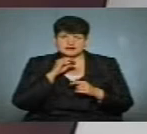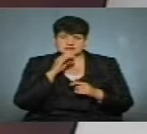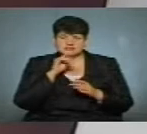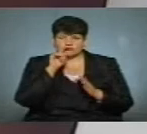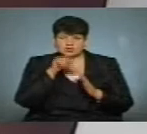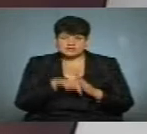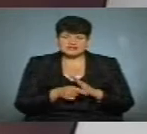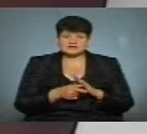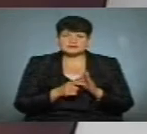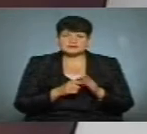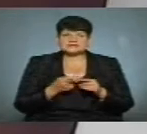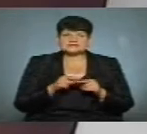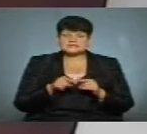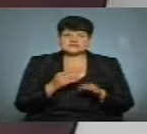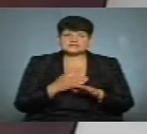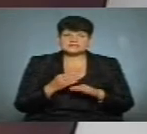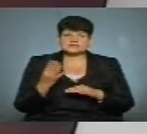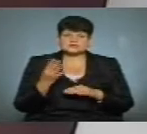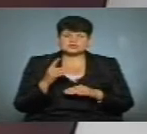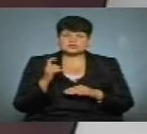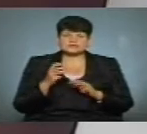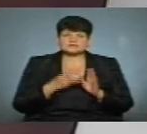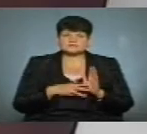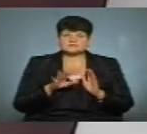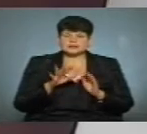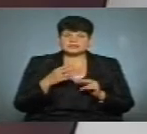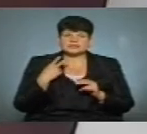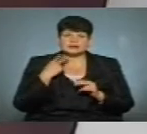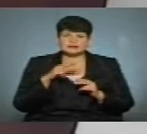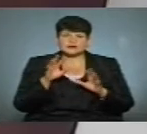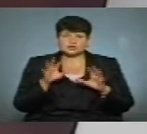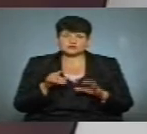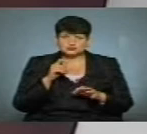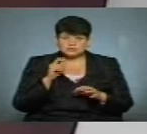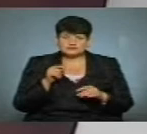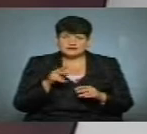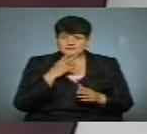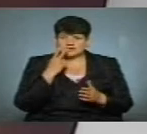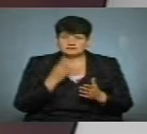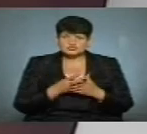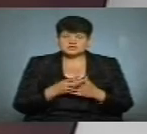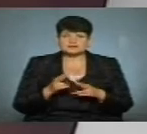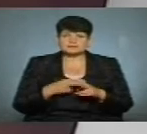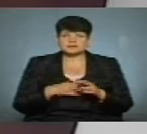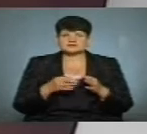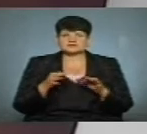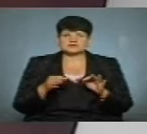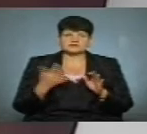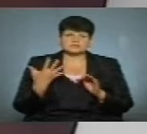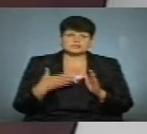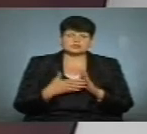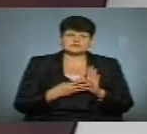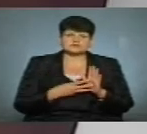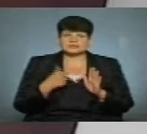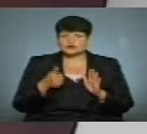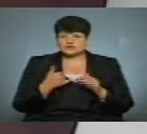у приміщення. Це частина 4 статті 185 Кримінального кодексу України. Вона передбачає позбавлення волі від 5 до 8